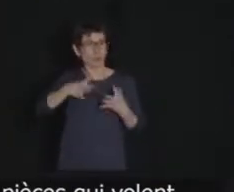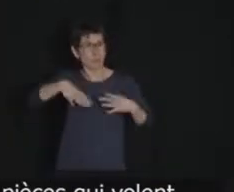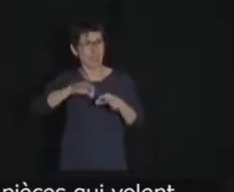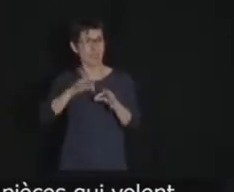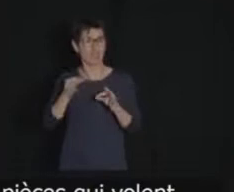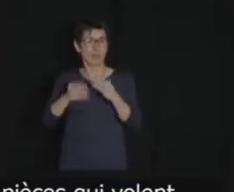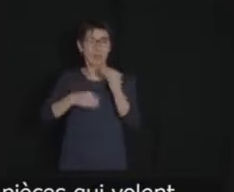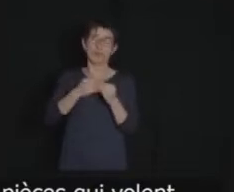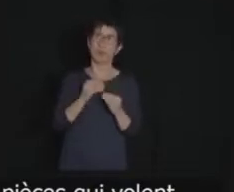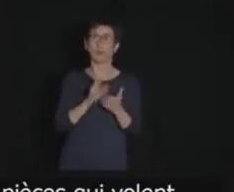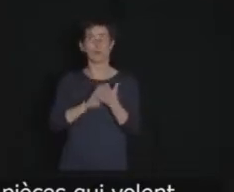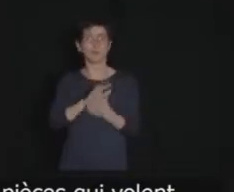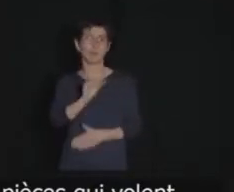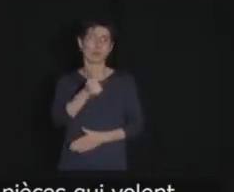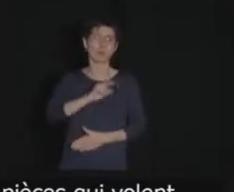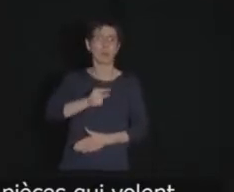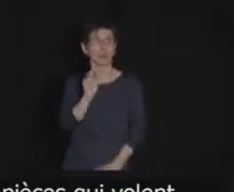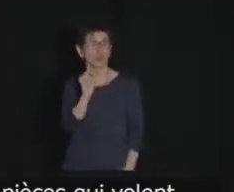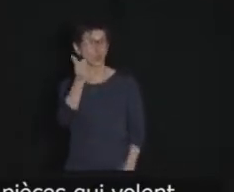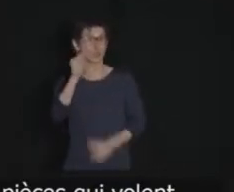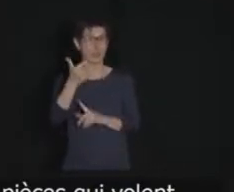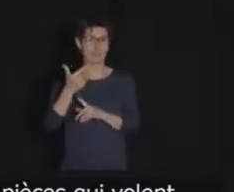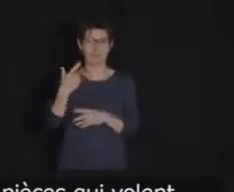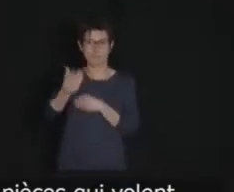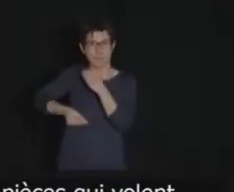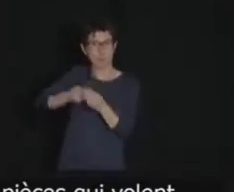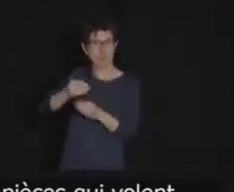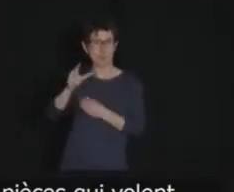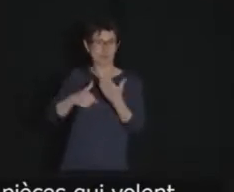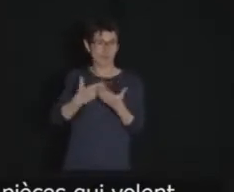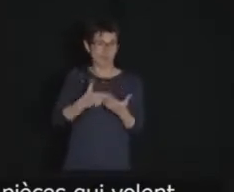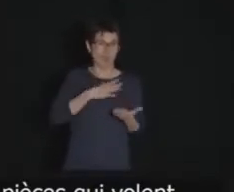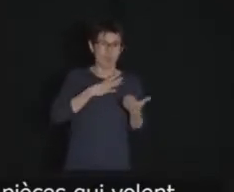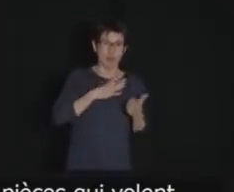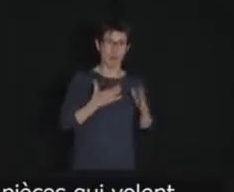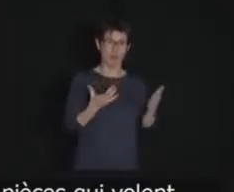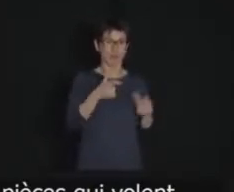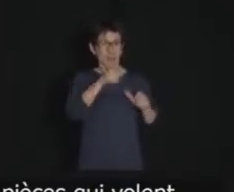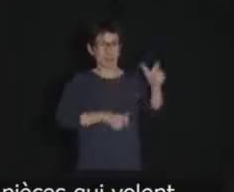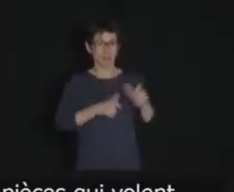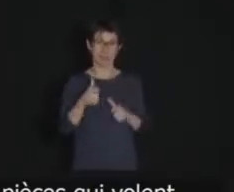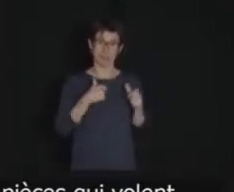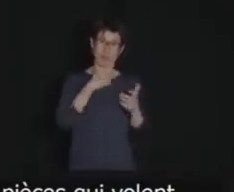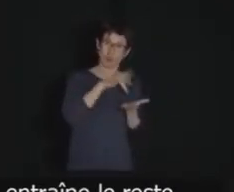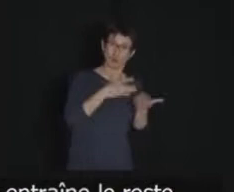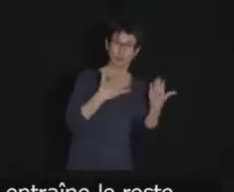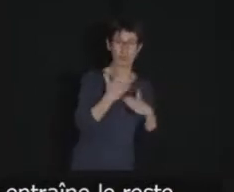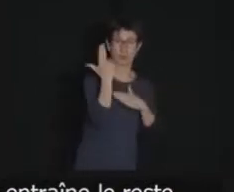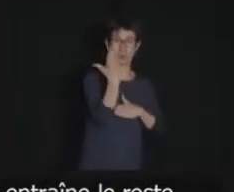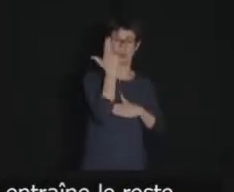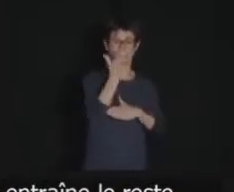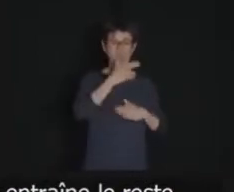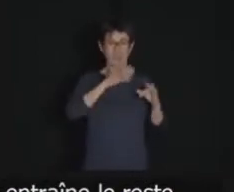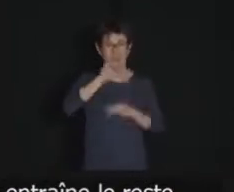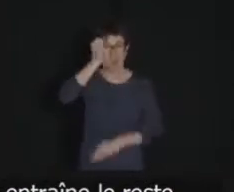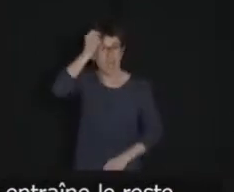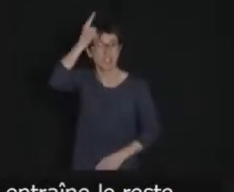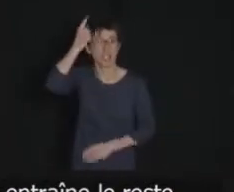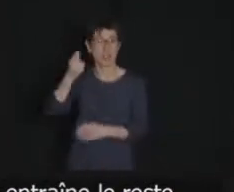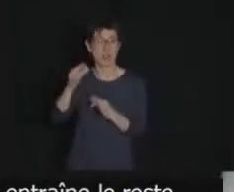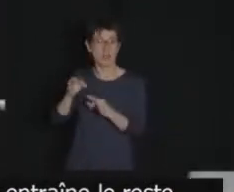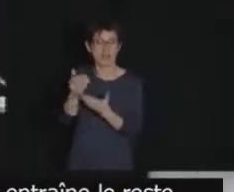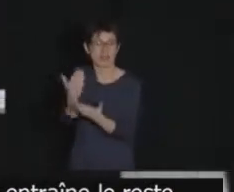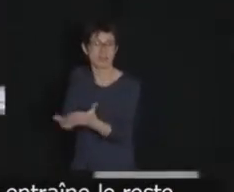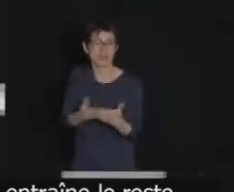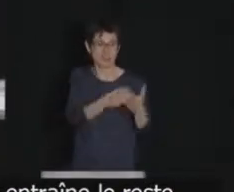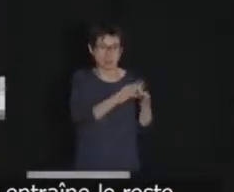savons déjà faire. Nous sommes parmi les premiers pays au monde, je ne veux pas dire le premier, peut-être le deuxième, qui produit le plus d'ingénieurs pour 100 000 habitants.